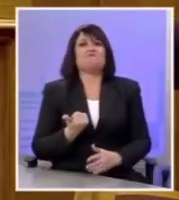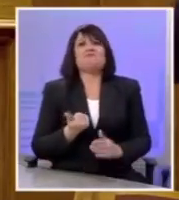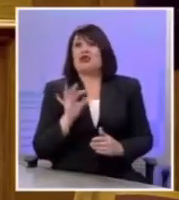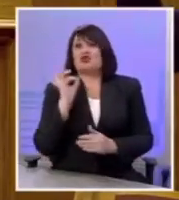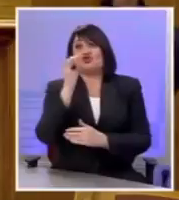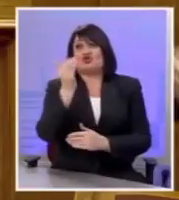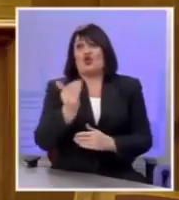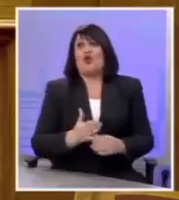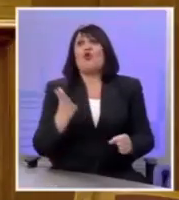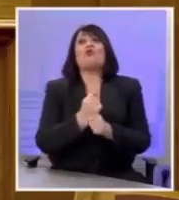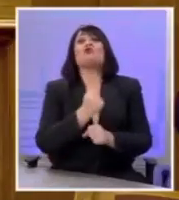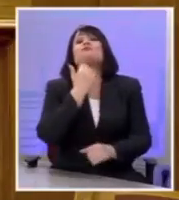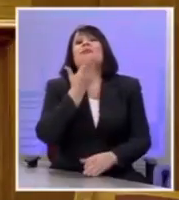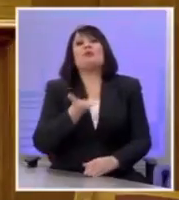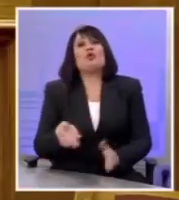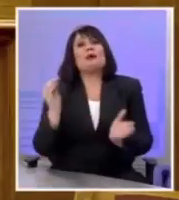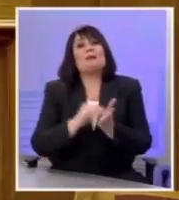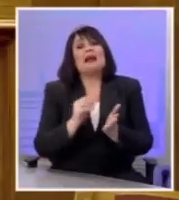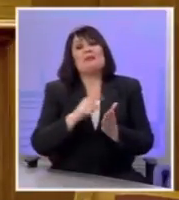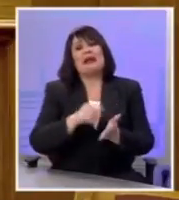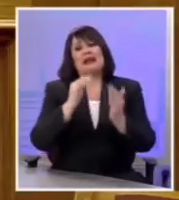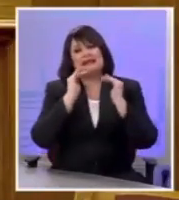στόχους και θα ξαναρχίσει